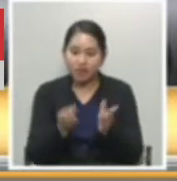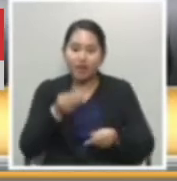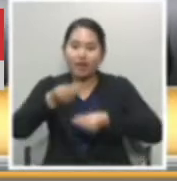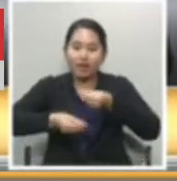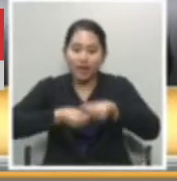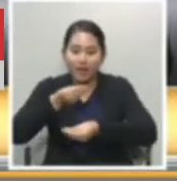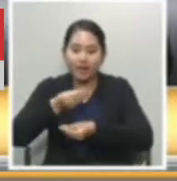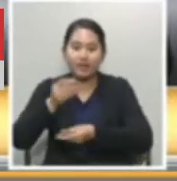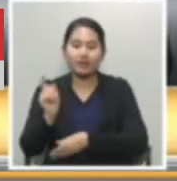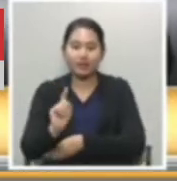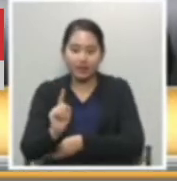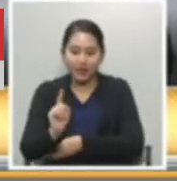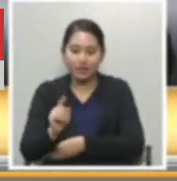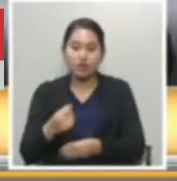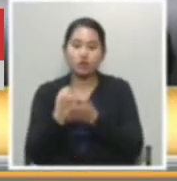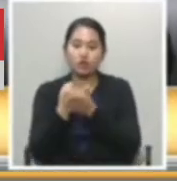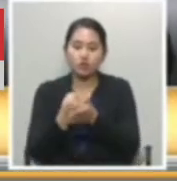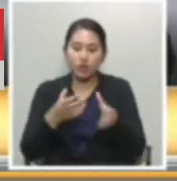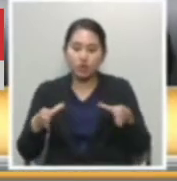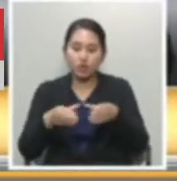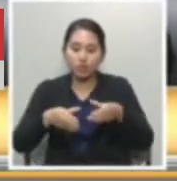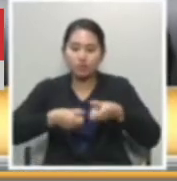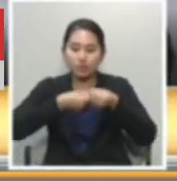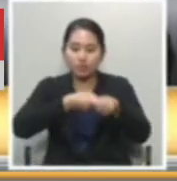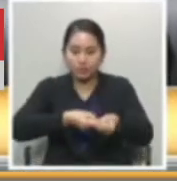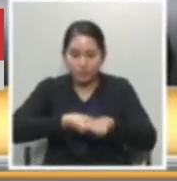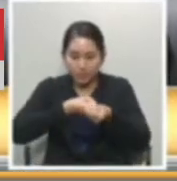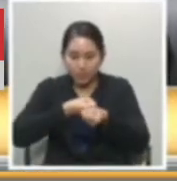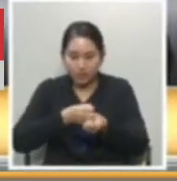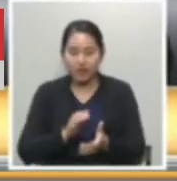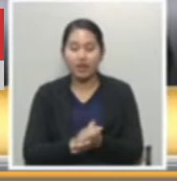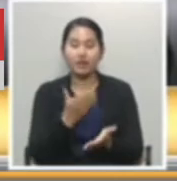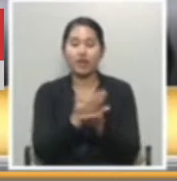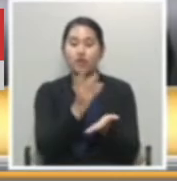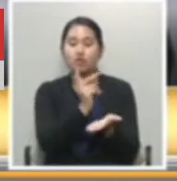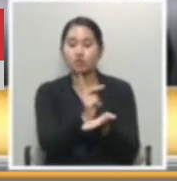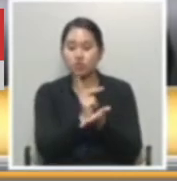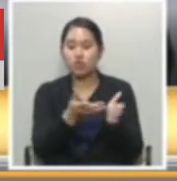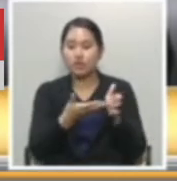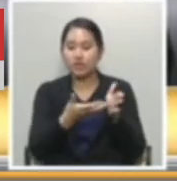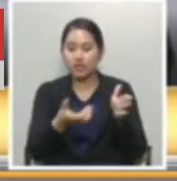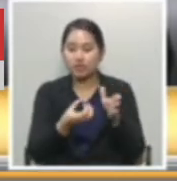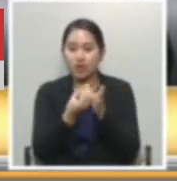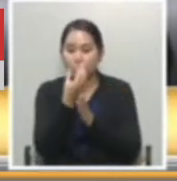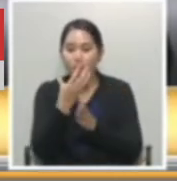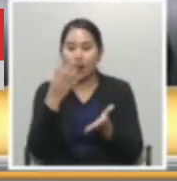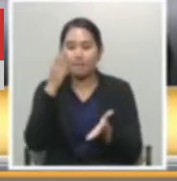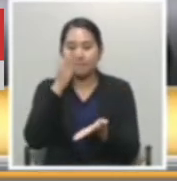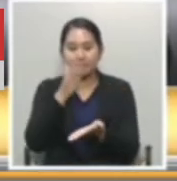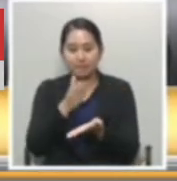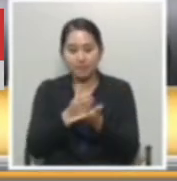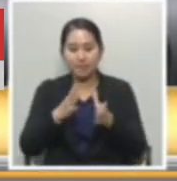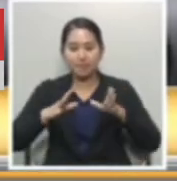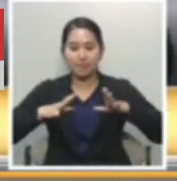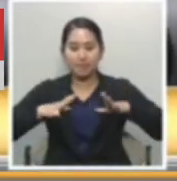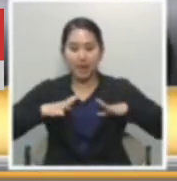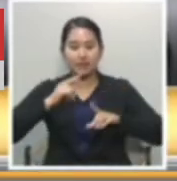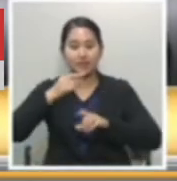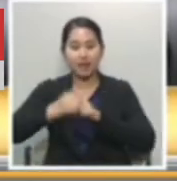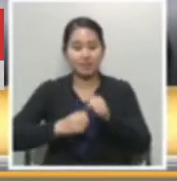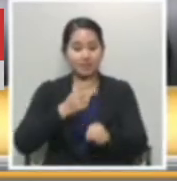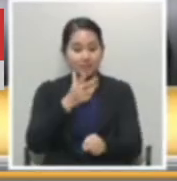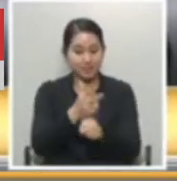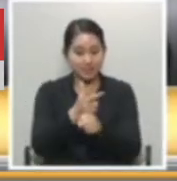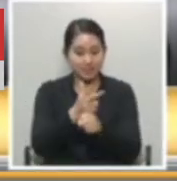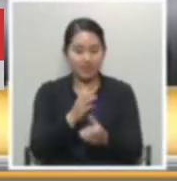ลังซื้อให้กับเกษตรกรด้วยการพักชำระหนี้3ปีท่านประธานจำได้ไหมครับเพื่อให้มีเงินมาจับจ่ายใช้สอยลด